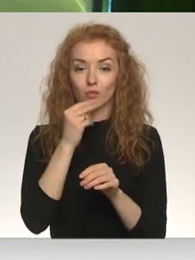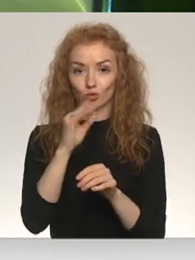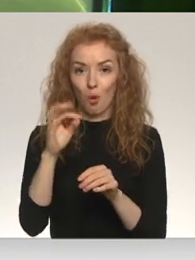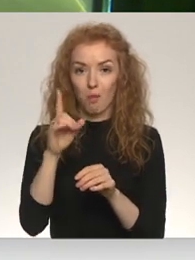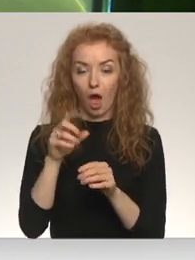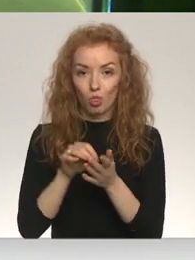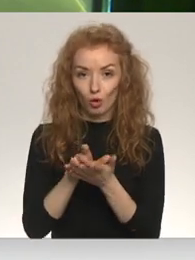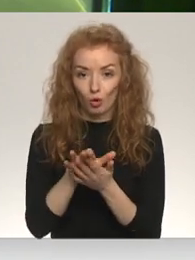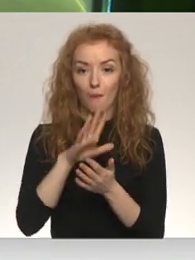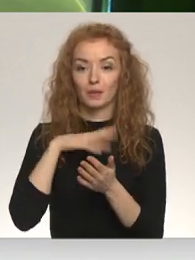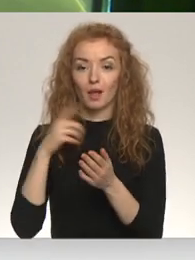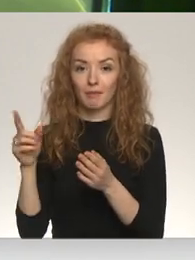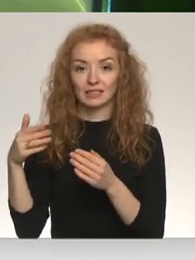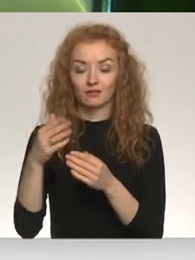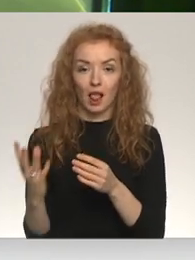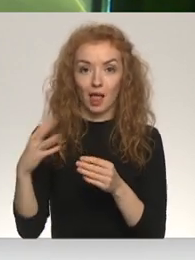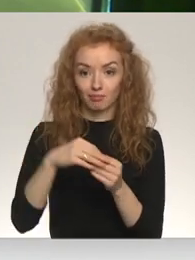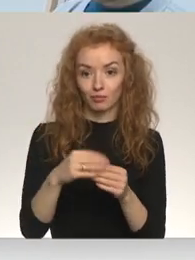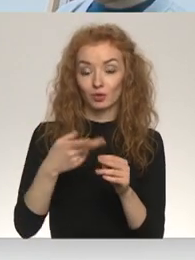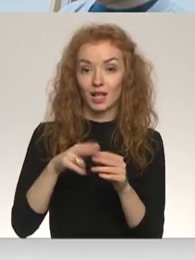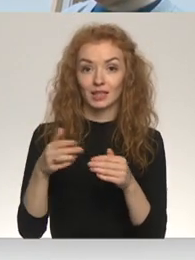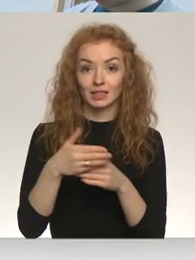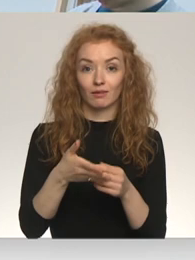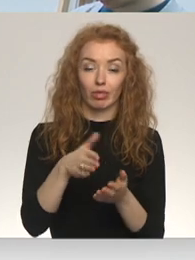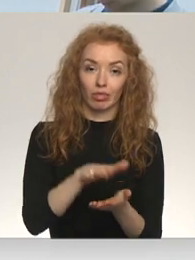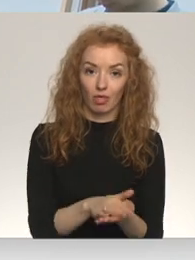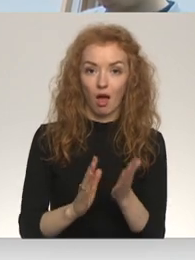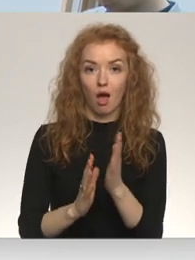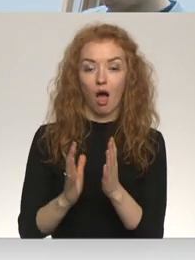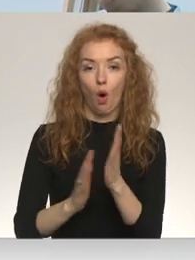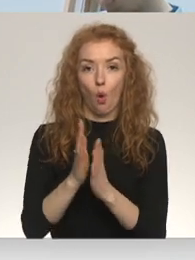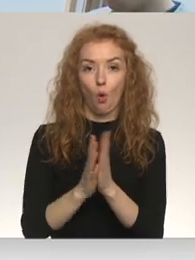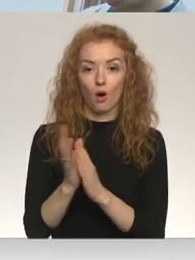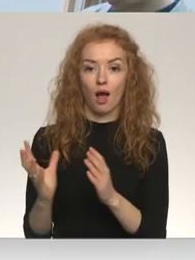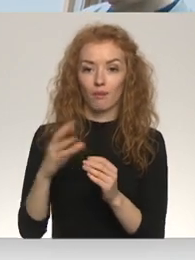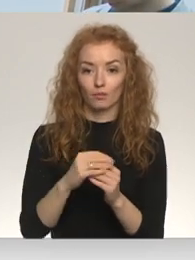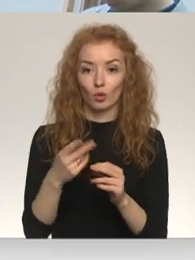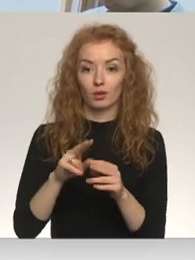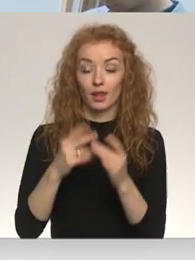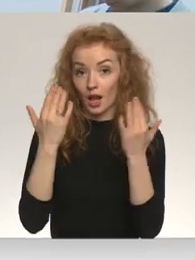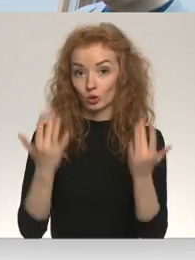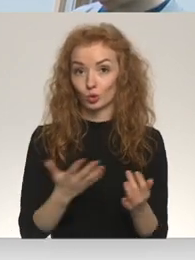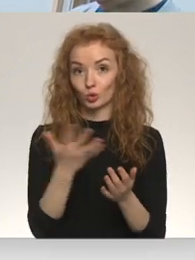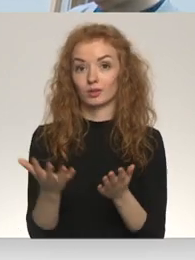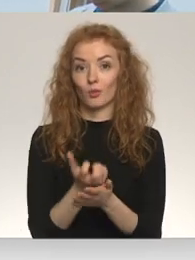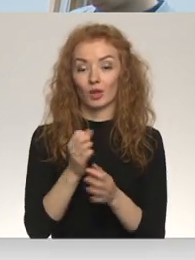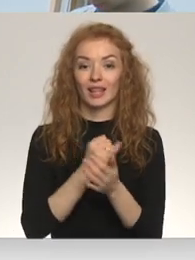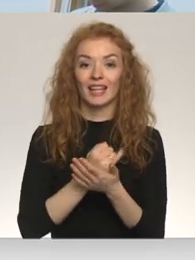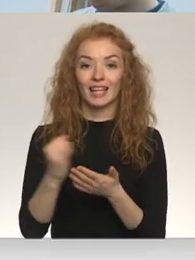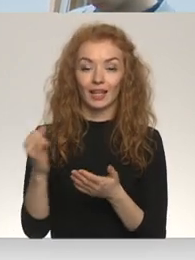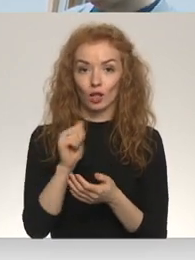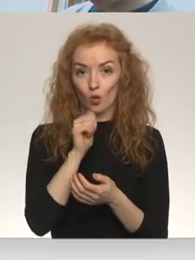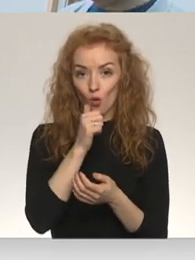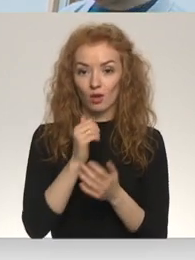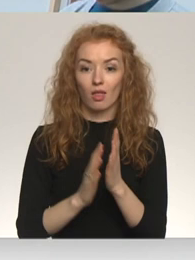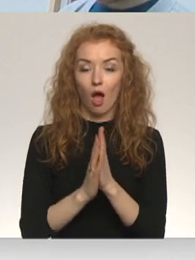zooplanktona apēd zivs. Un dzīvi atliekas apēd augi, un rezultātā jūs dabūjāt tīru ūdeni, augus un